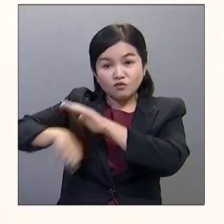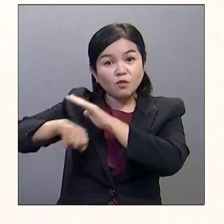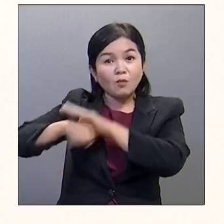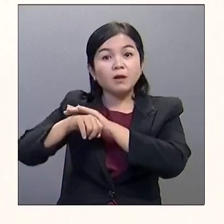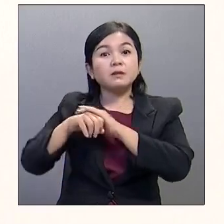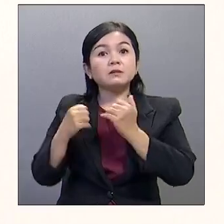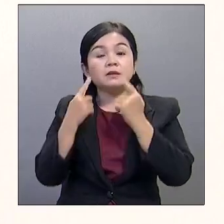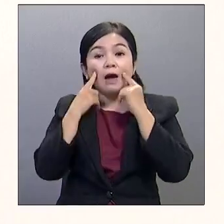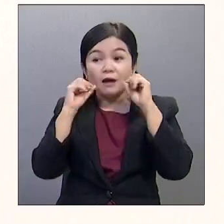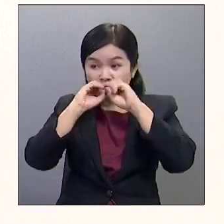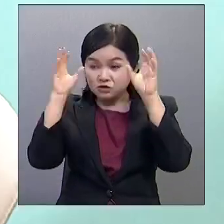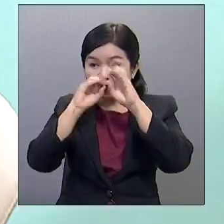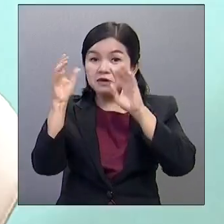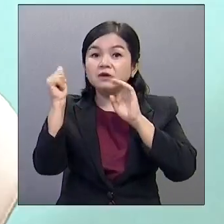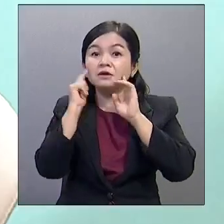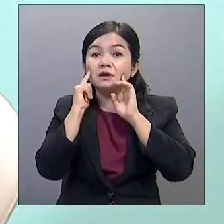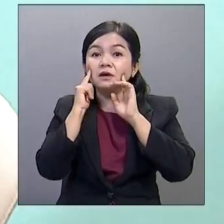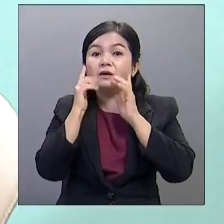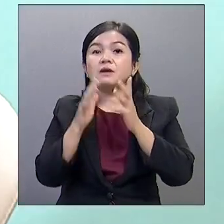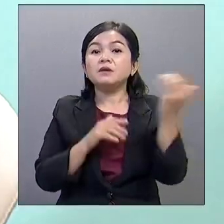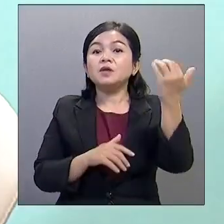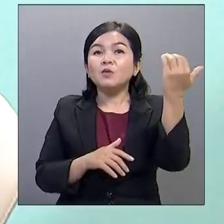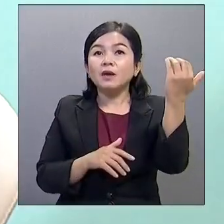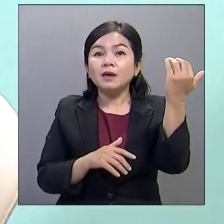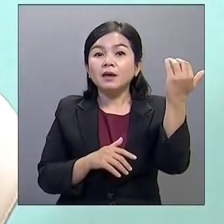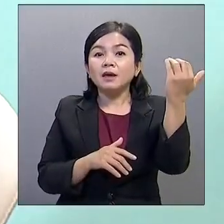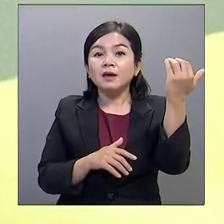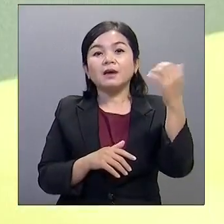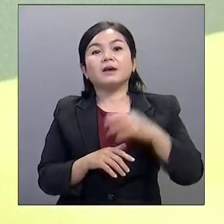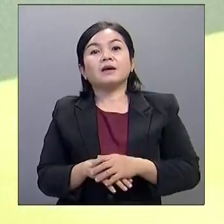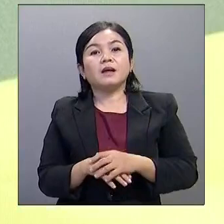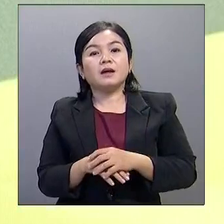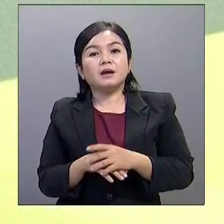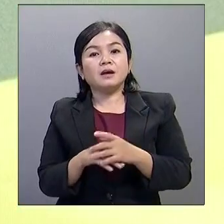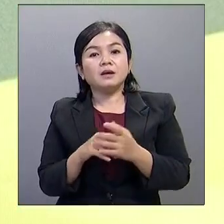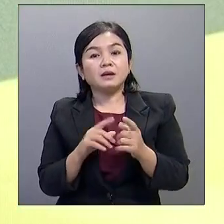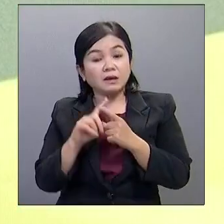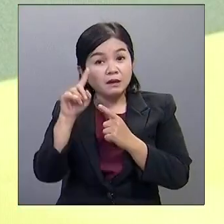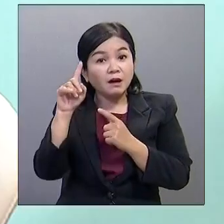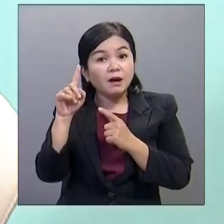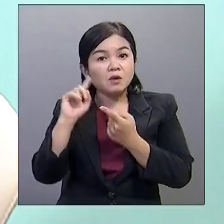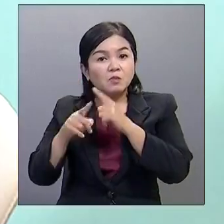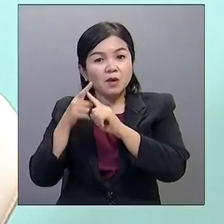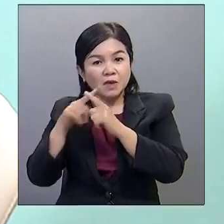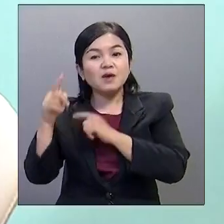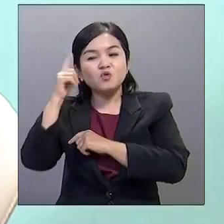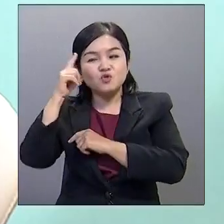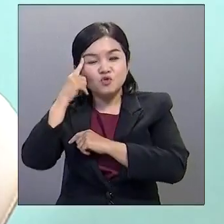น้าจอคุณสดใสมาก นั่นเป็นเรื่องของหน้าจอ ค่ะคุณอย่ามาแบบว่าตอนหลังนะ เพื่อนร่วมงานจะรู้